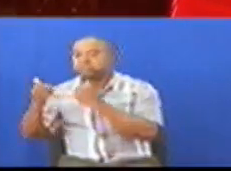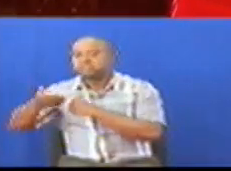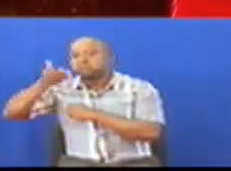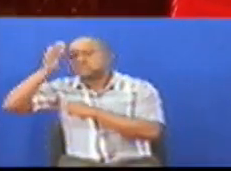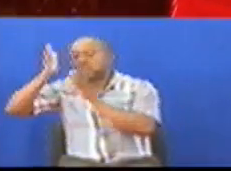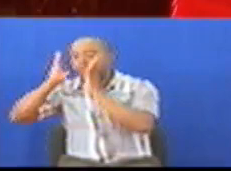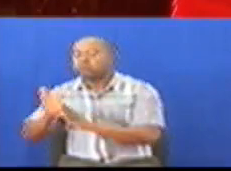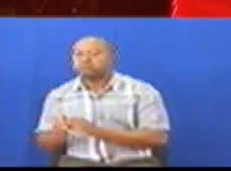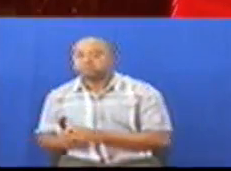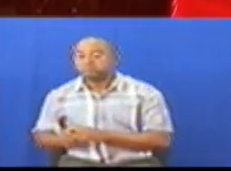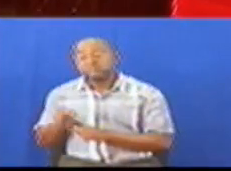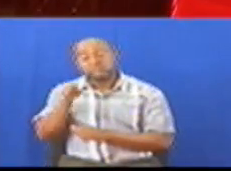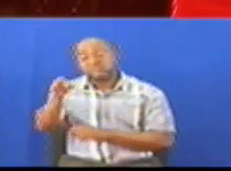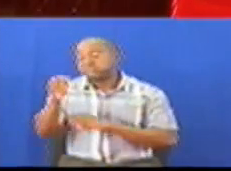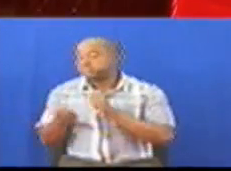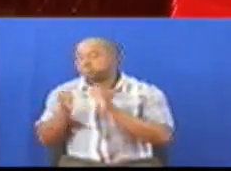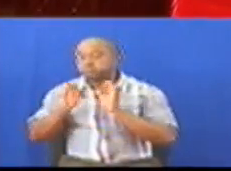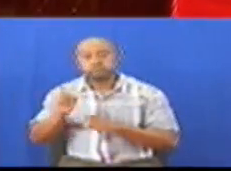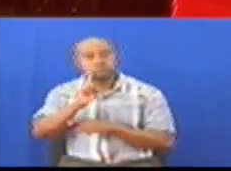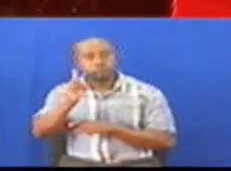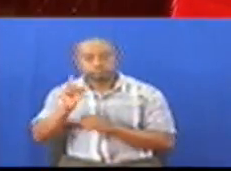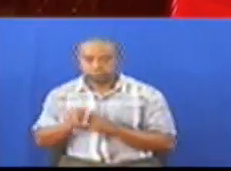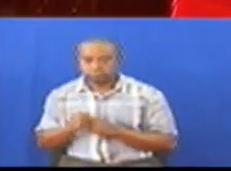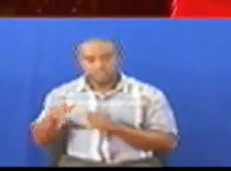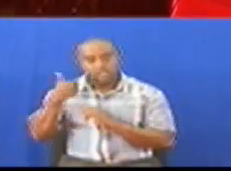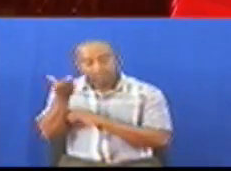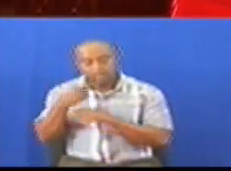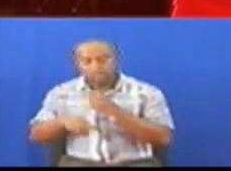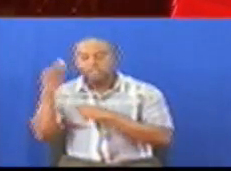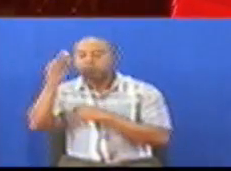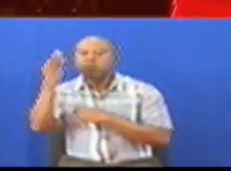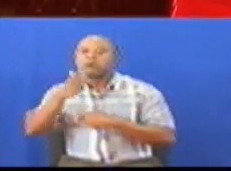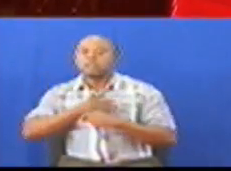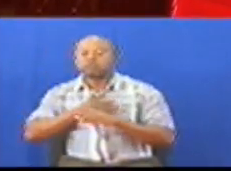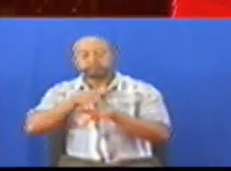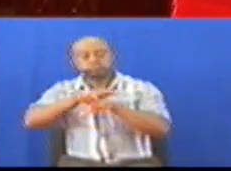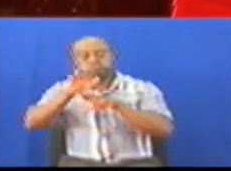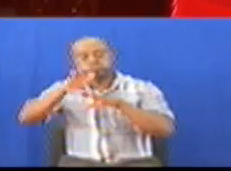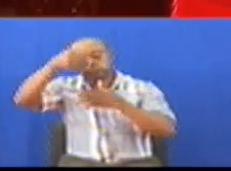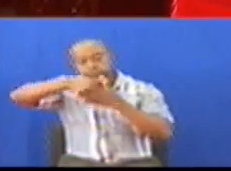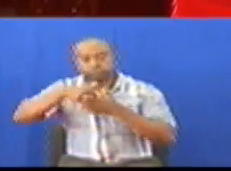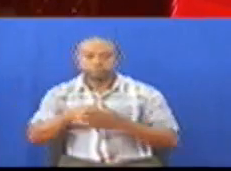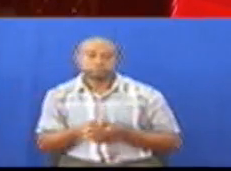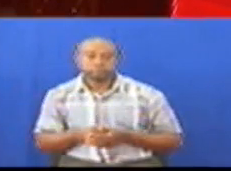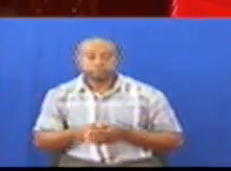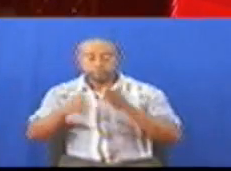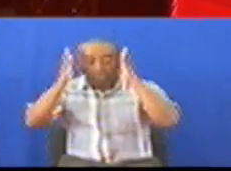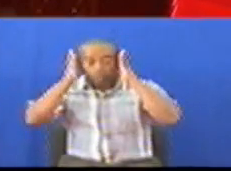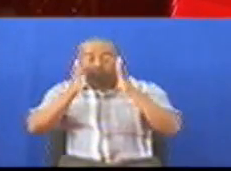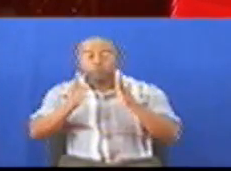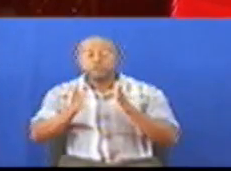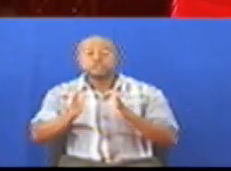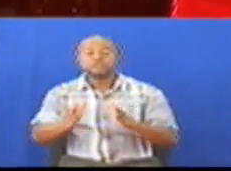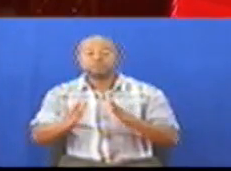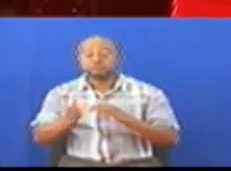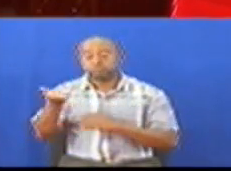hili si jambo jema na litaelezwa baadaye katika hotuba yetu. Mheshimiwa Naibu Spika, duniani kote serikali za